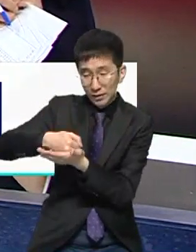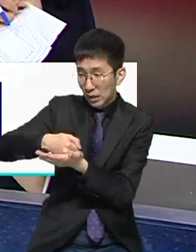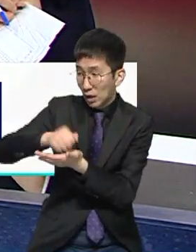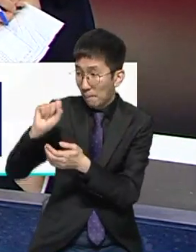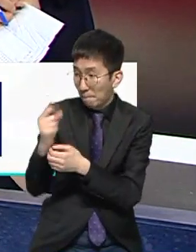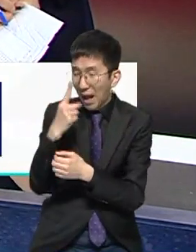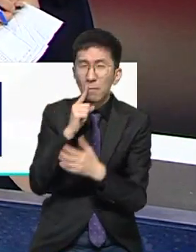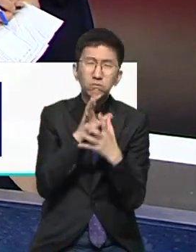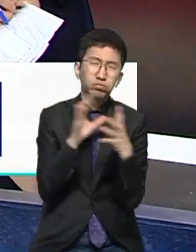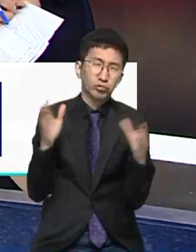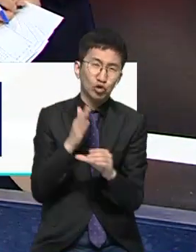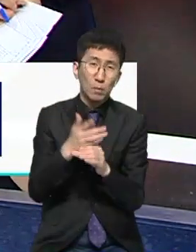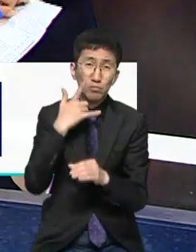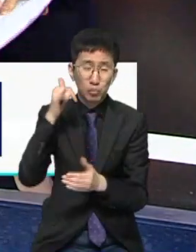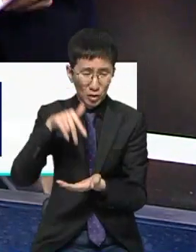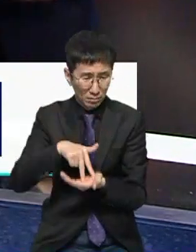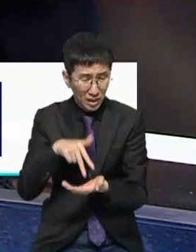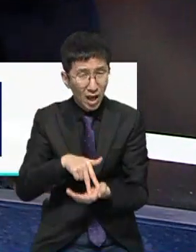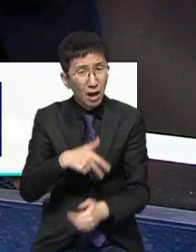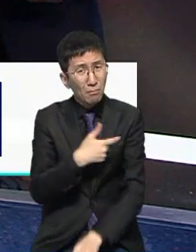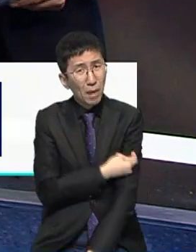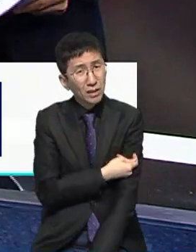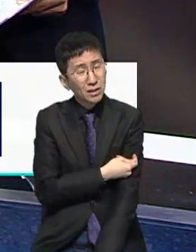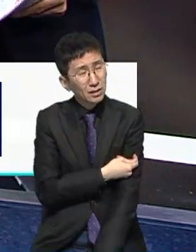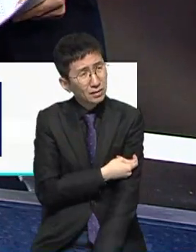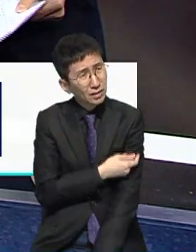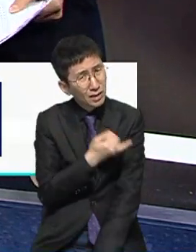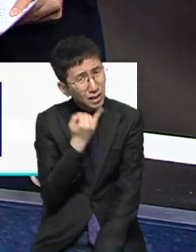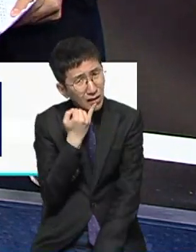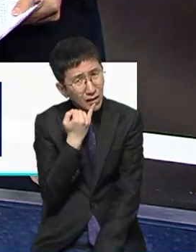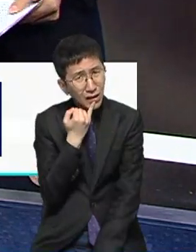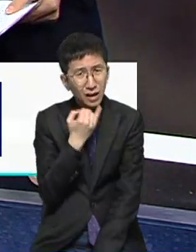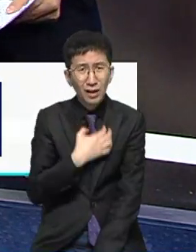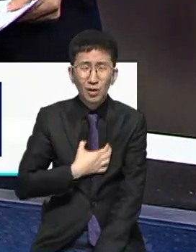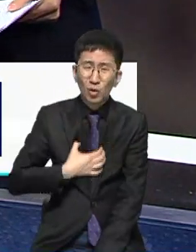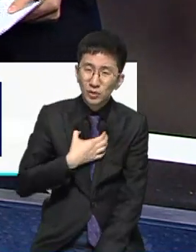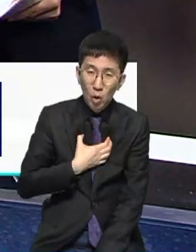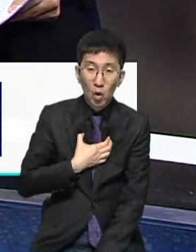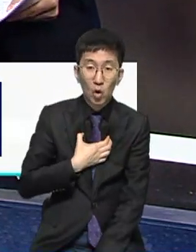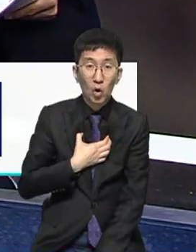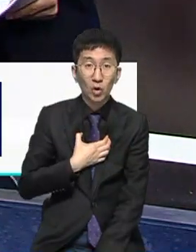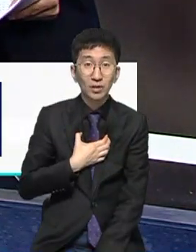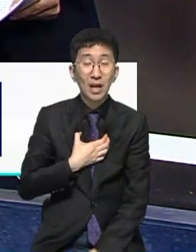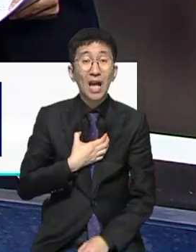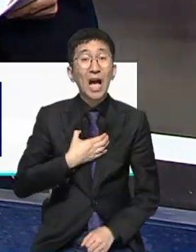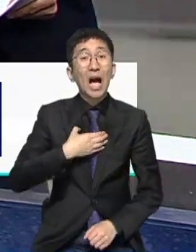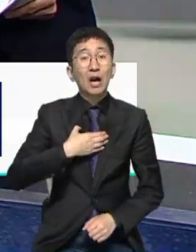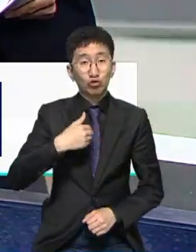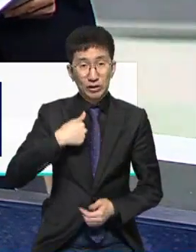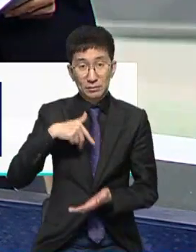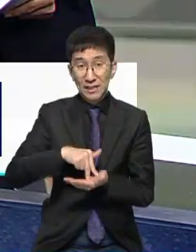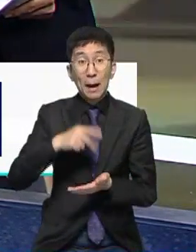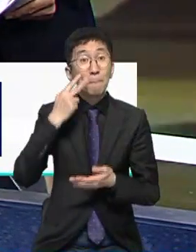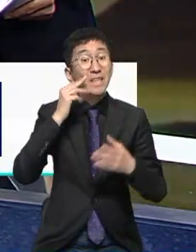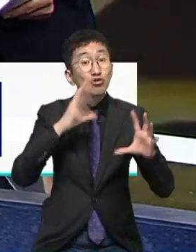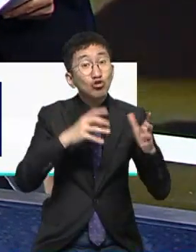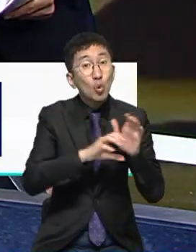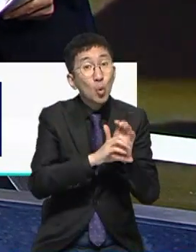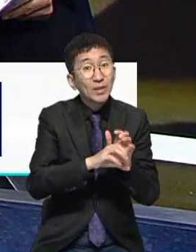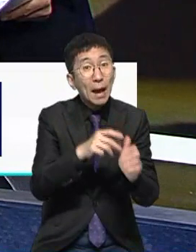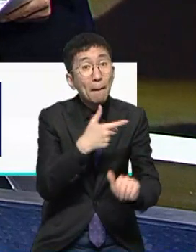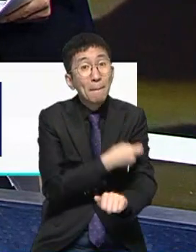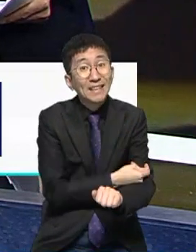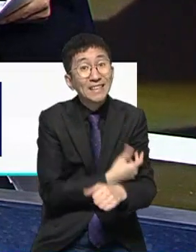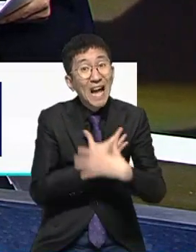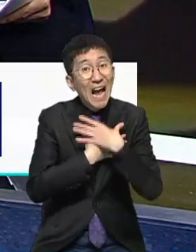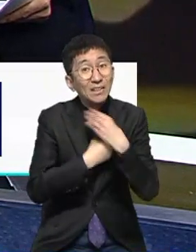있습니다. 부모로서는 아이들이 백신을 맞아도 괜찮을지 그게 가장 걱정인데, 그래서 저희가 미국에서 코로나